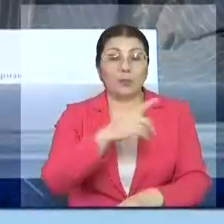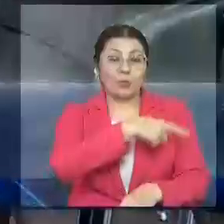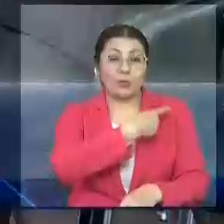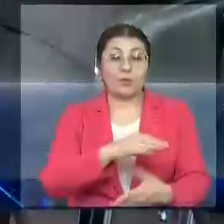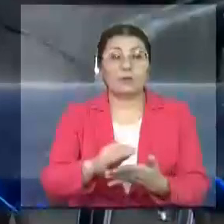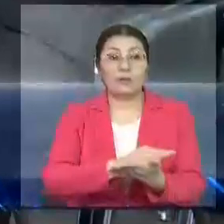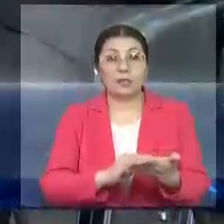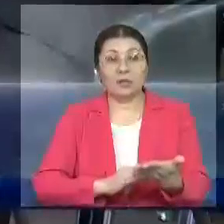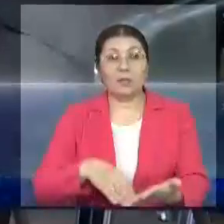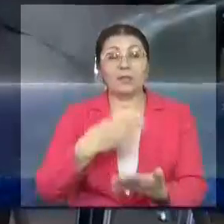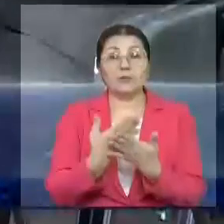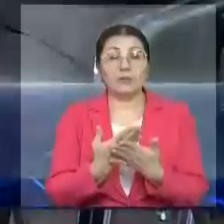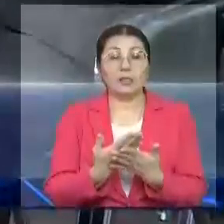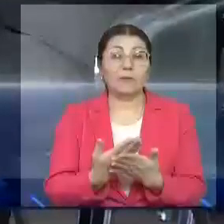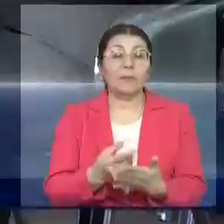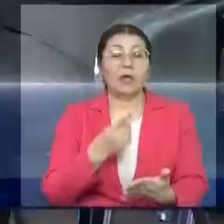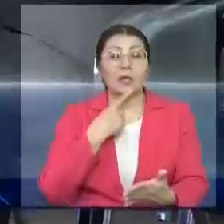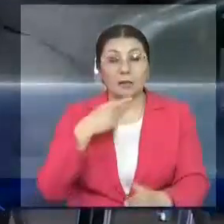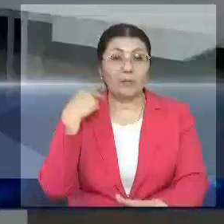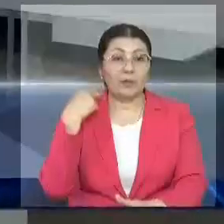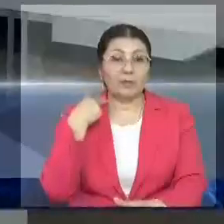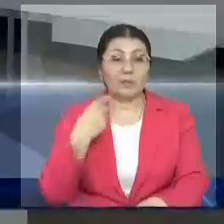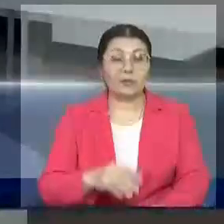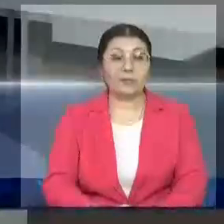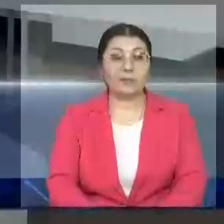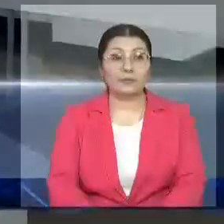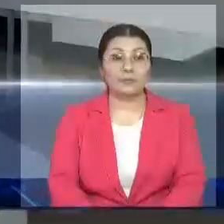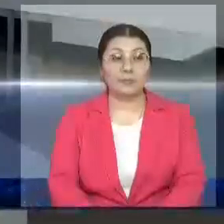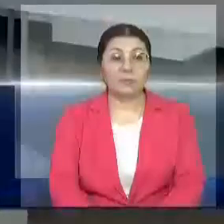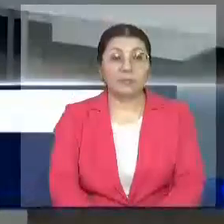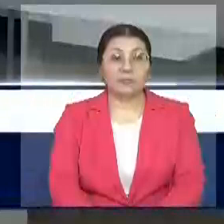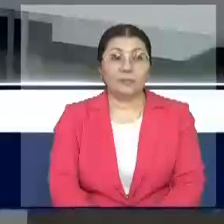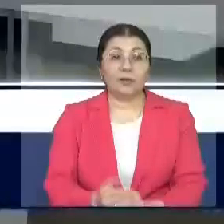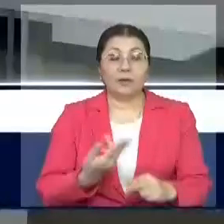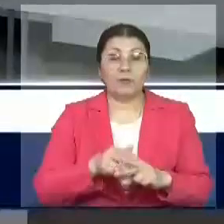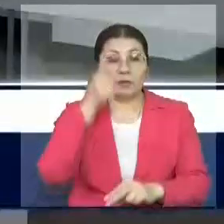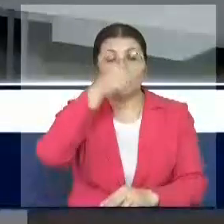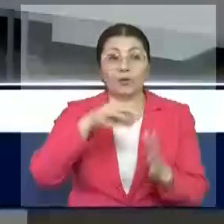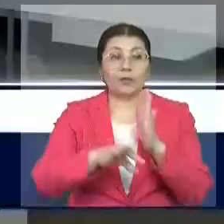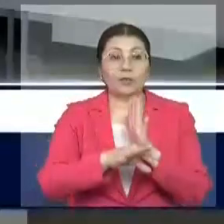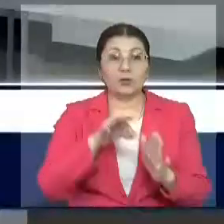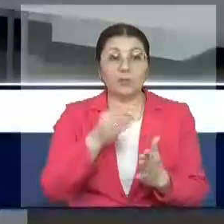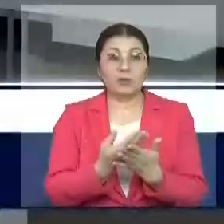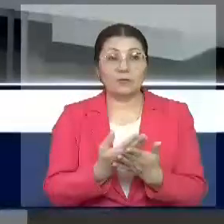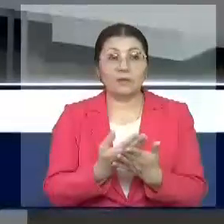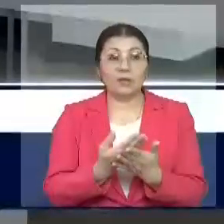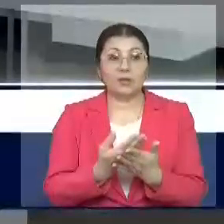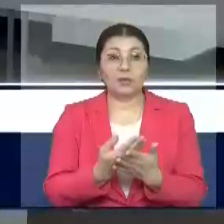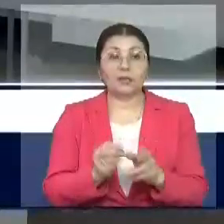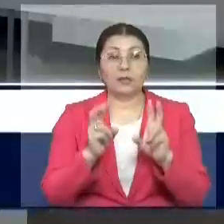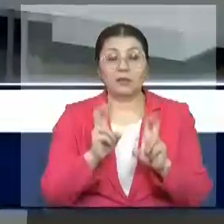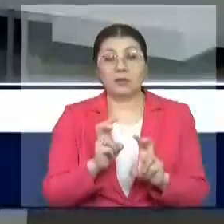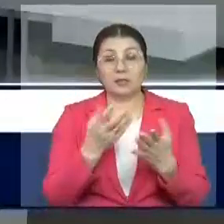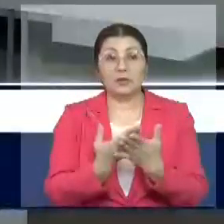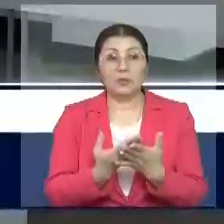проекты на языке современной науки, английском. В этом году я выбрал тему, потому что у меня, как говорится, I connected the